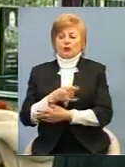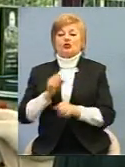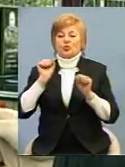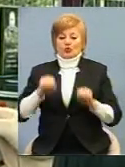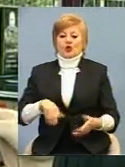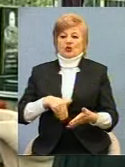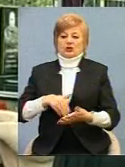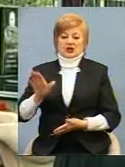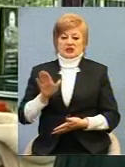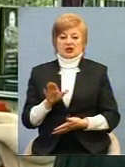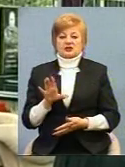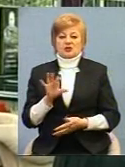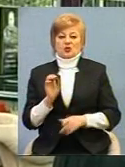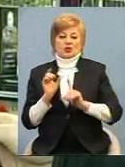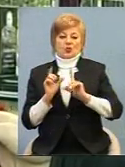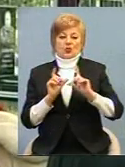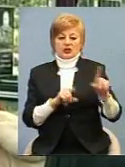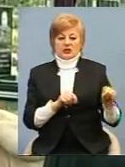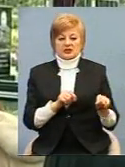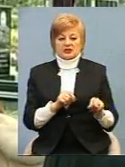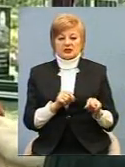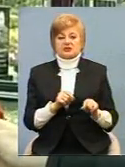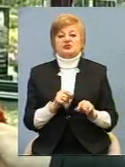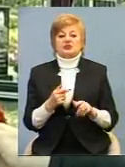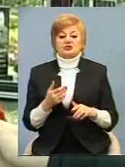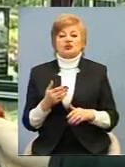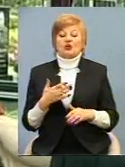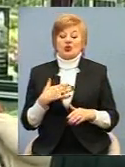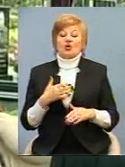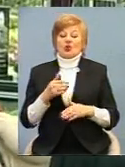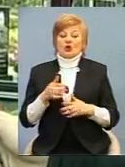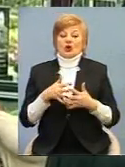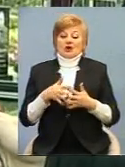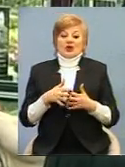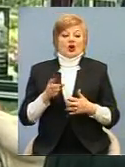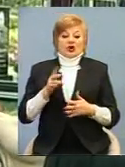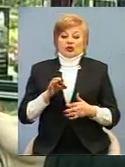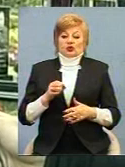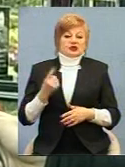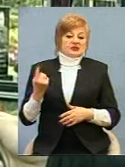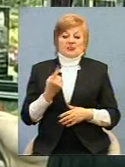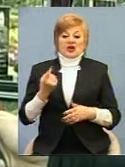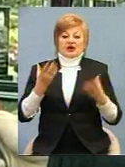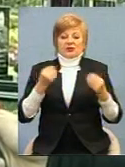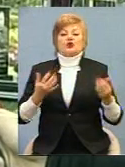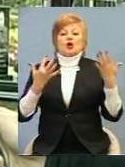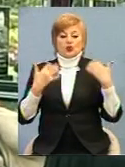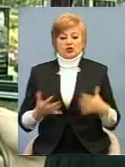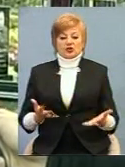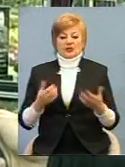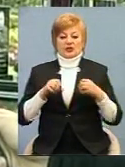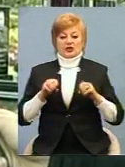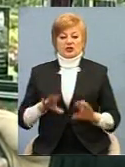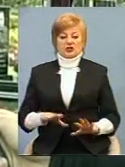відмовитись від поїздки по захисту нашого кордону, але ж з перших днів він вже прийняв для себе